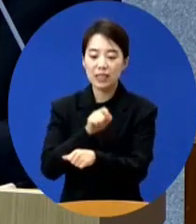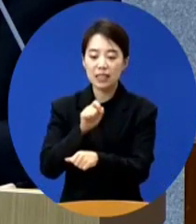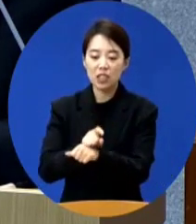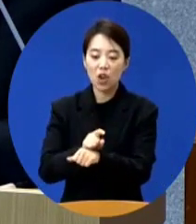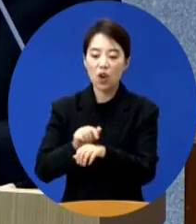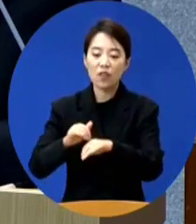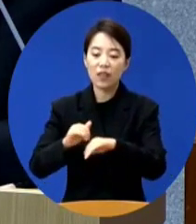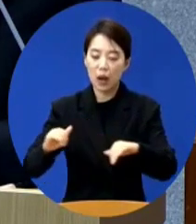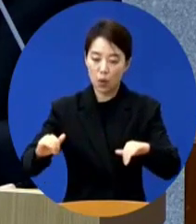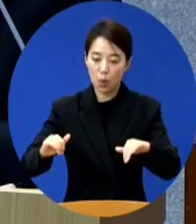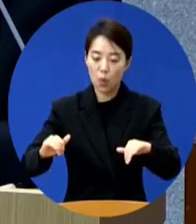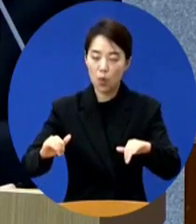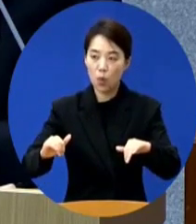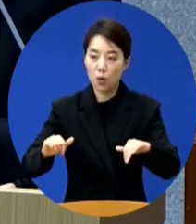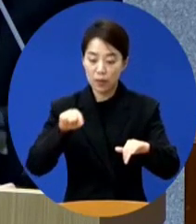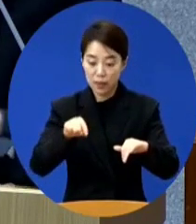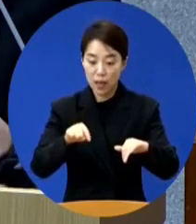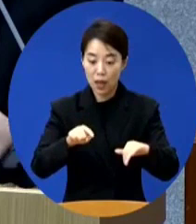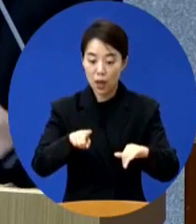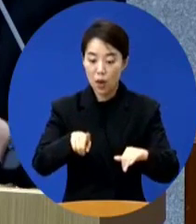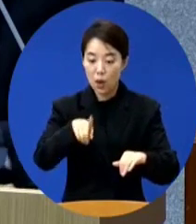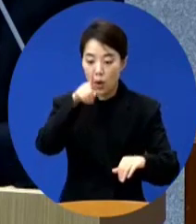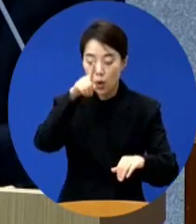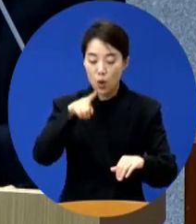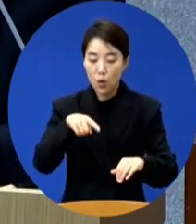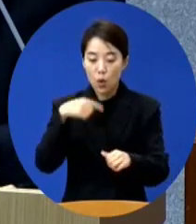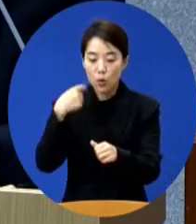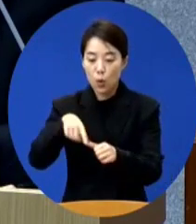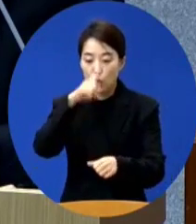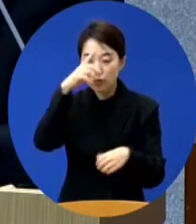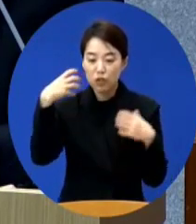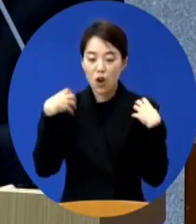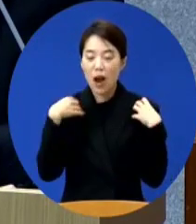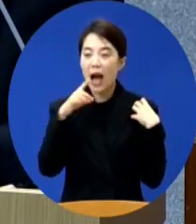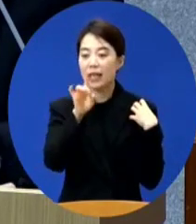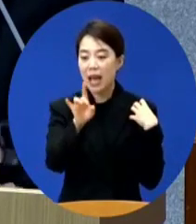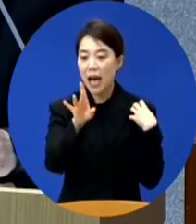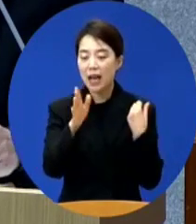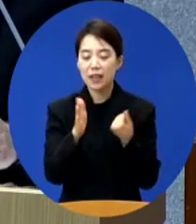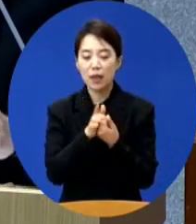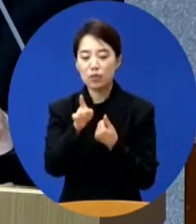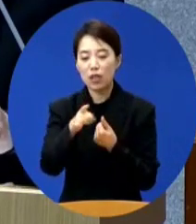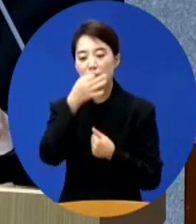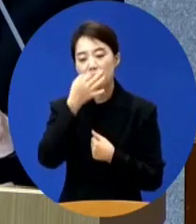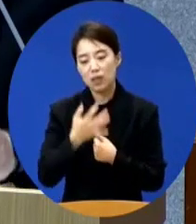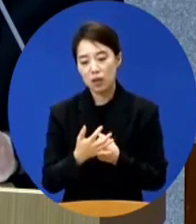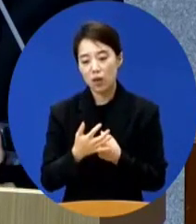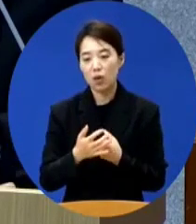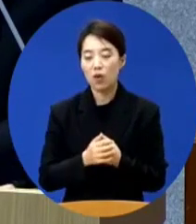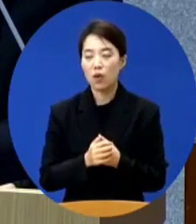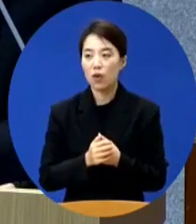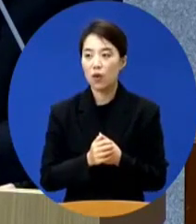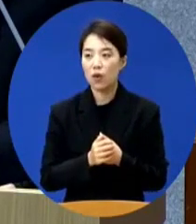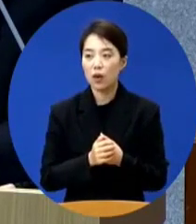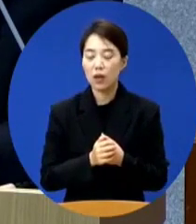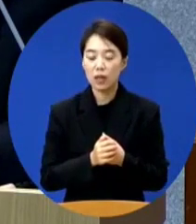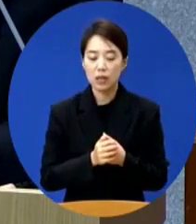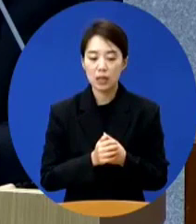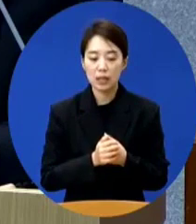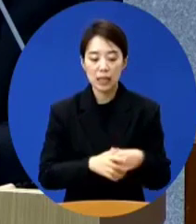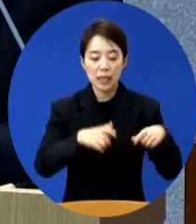한 교육지원청에서 대응을 하려다 보니까 여러 가지 힘들어서 일